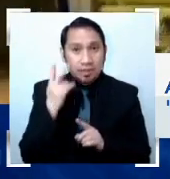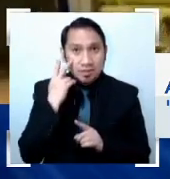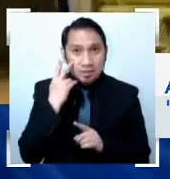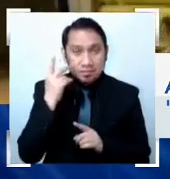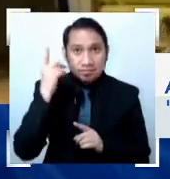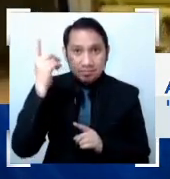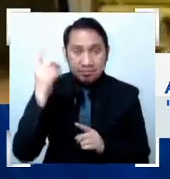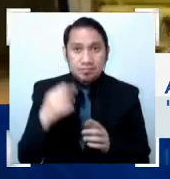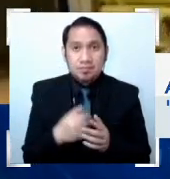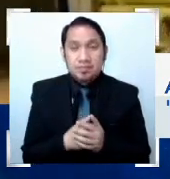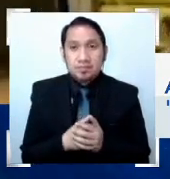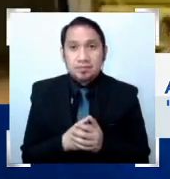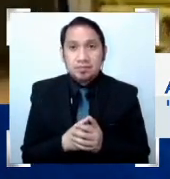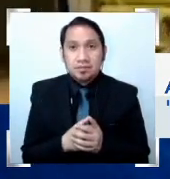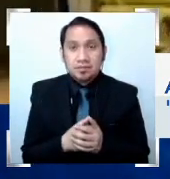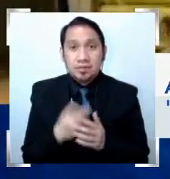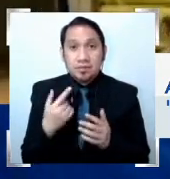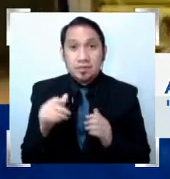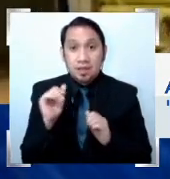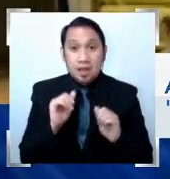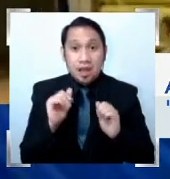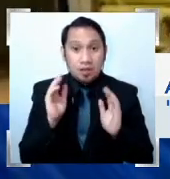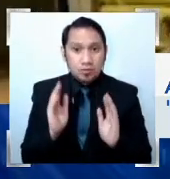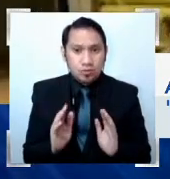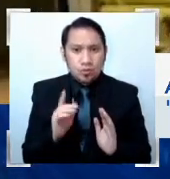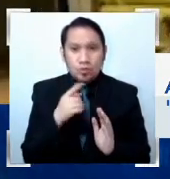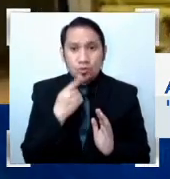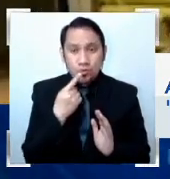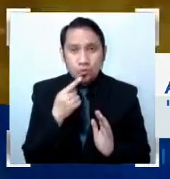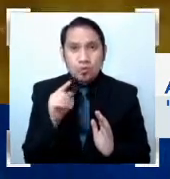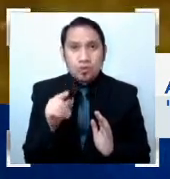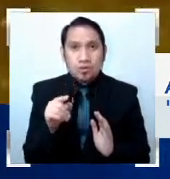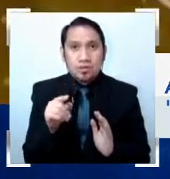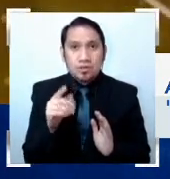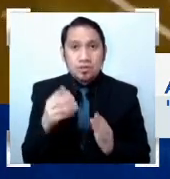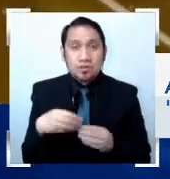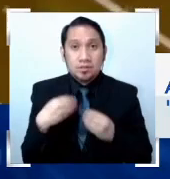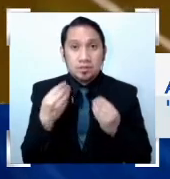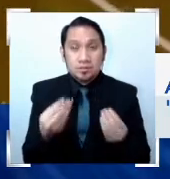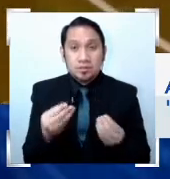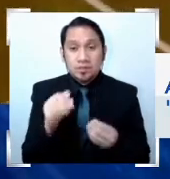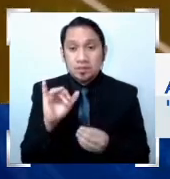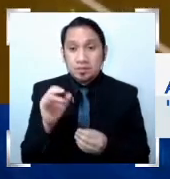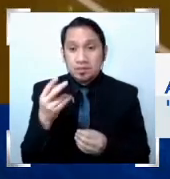para sa natatanging aktor at aktres naman ang pagkilalang ibinigay kina John Lloyd Cruz,